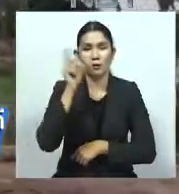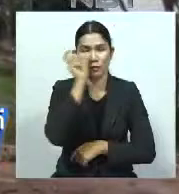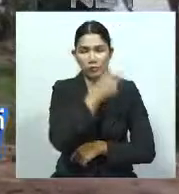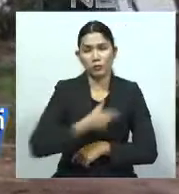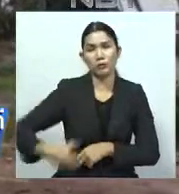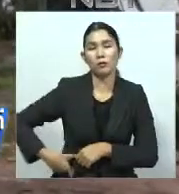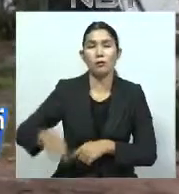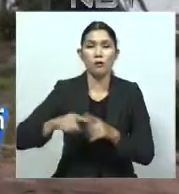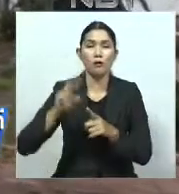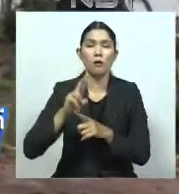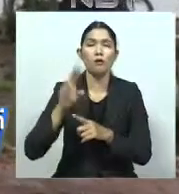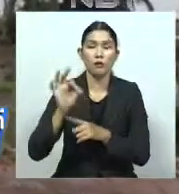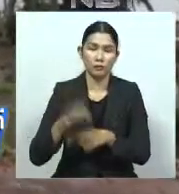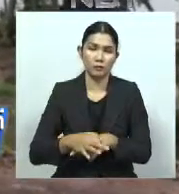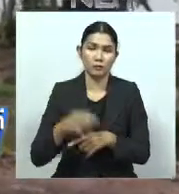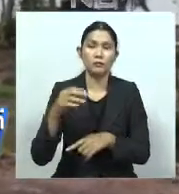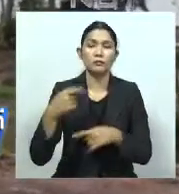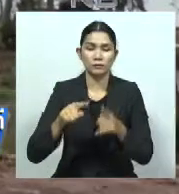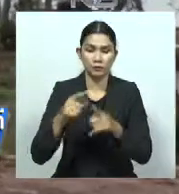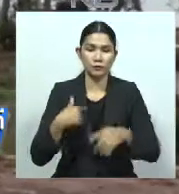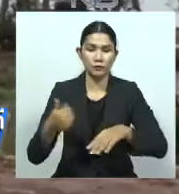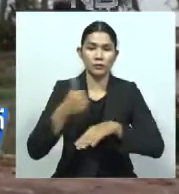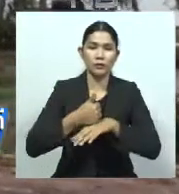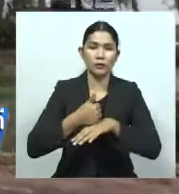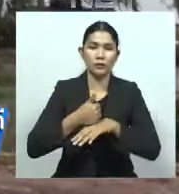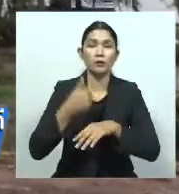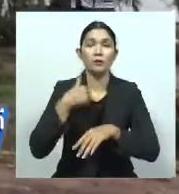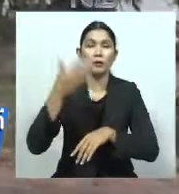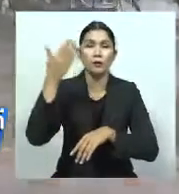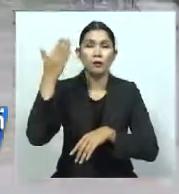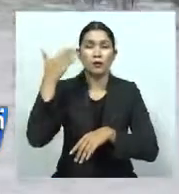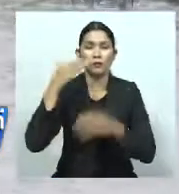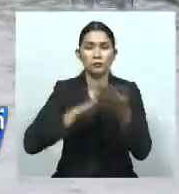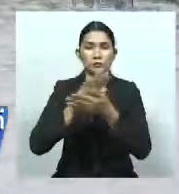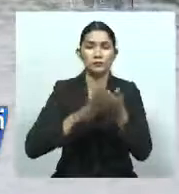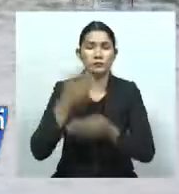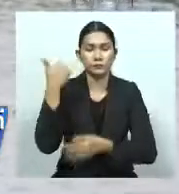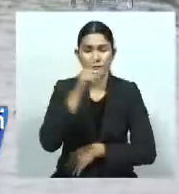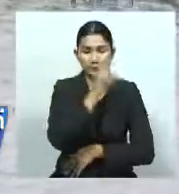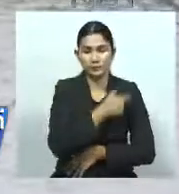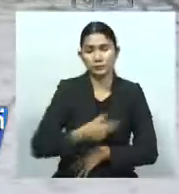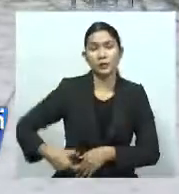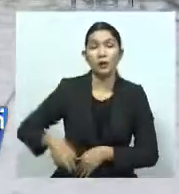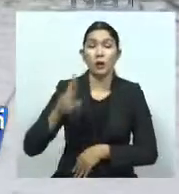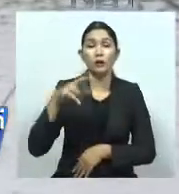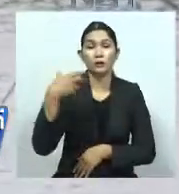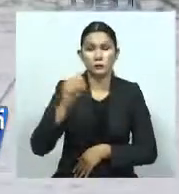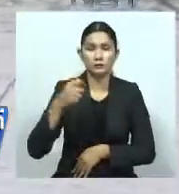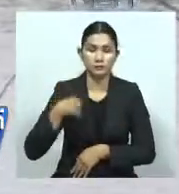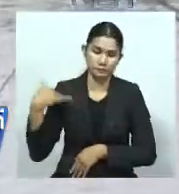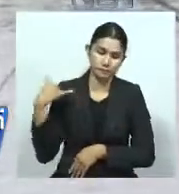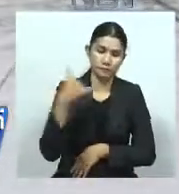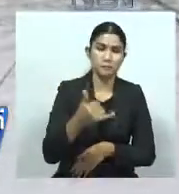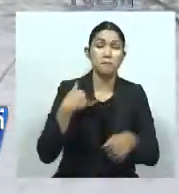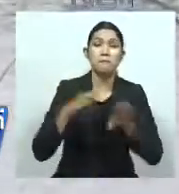มื่อครั้งดำรงพระอิสริยยศเป็นสมเด็จพระบรมโอรสาธิราชสยามกุฎราชกุมารเสด็จพระราชดำเนินทรงเปิดสะพานตินสุ